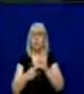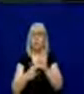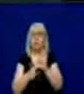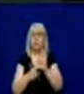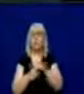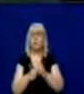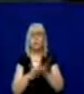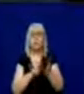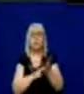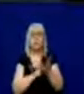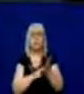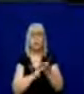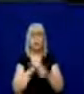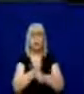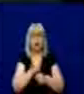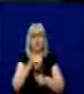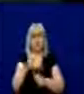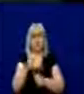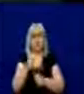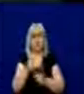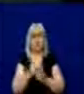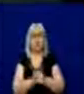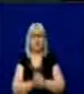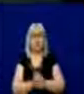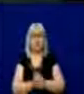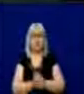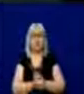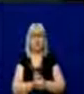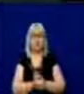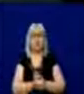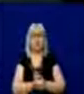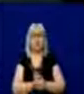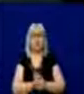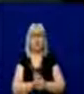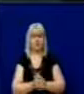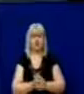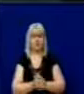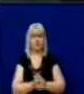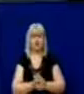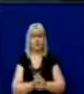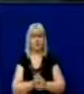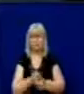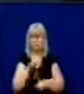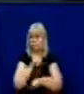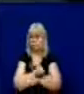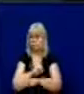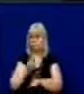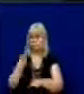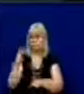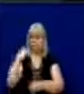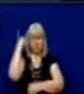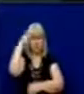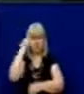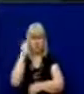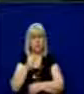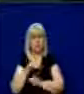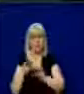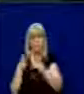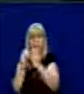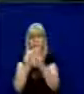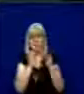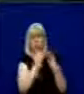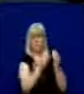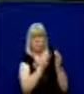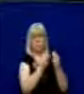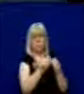Nenat Gjurici, i cili ishte marrë me të burgosurit tjerë shqiptarë në përdhomat e